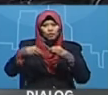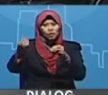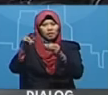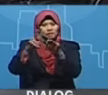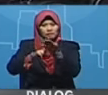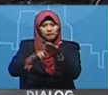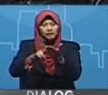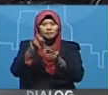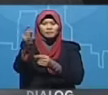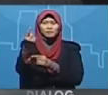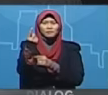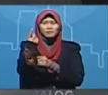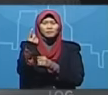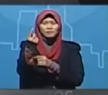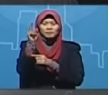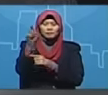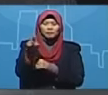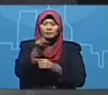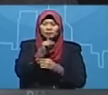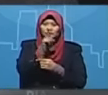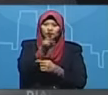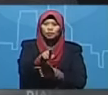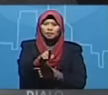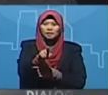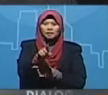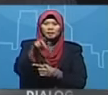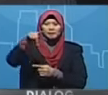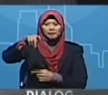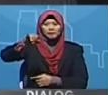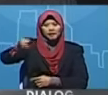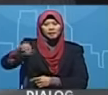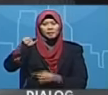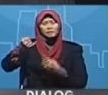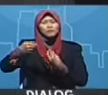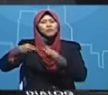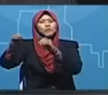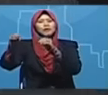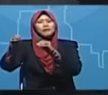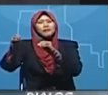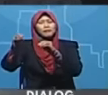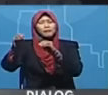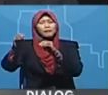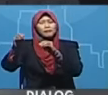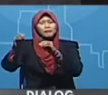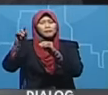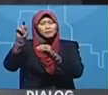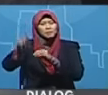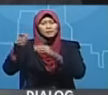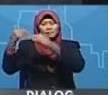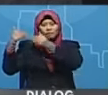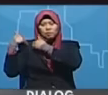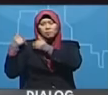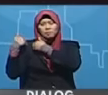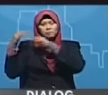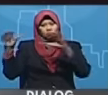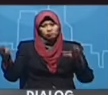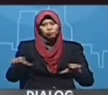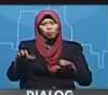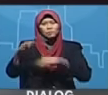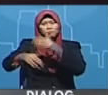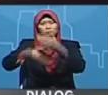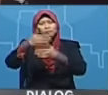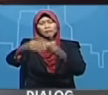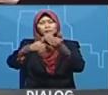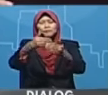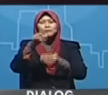saja. Tapi memastikan package dijual. Jadi dan sudah ada tanggungjawab itu dilaksanakan. Okey, dan manakan